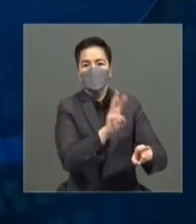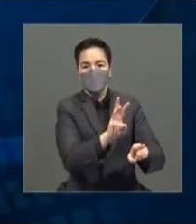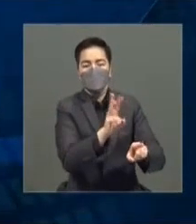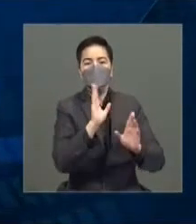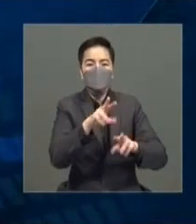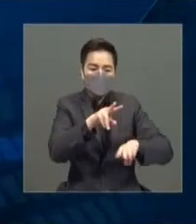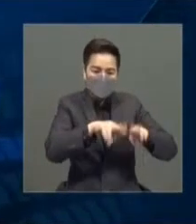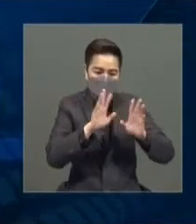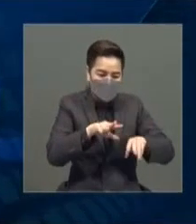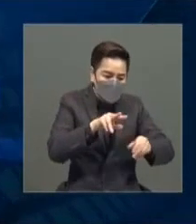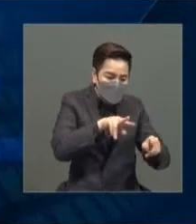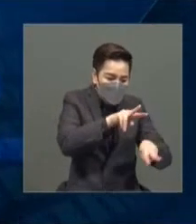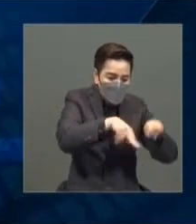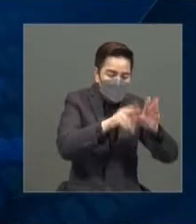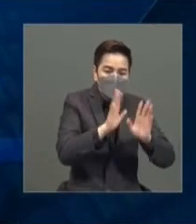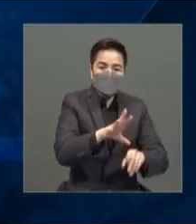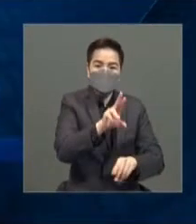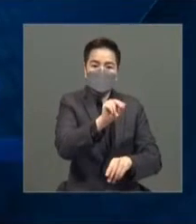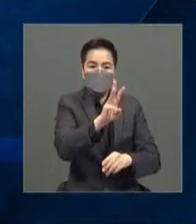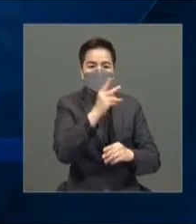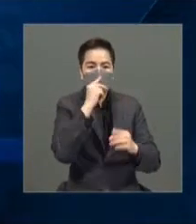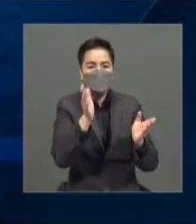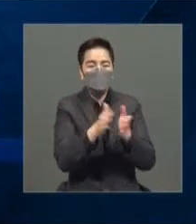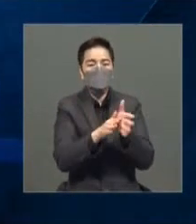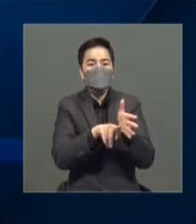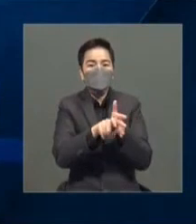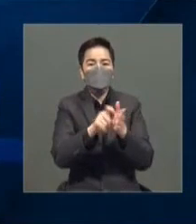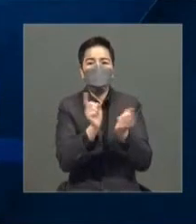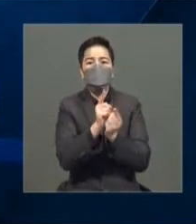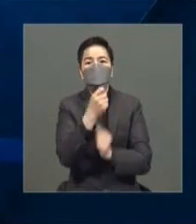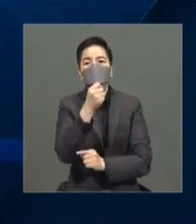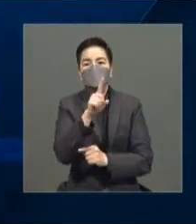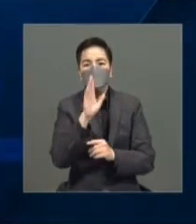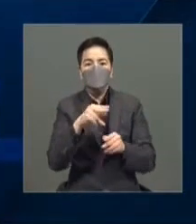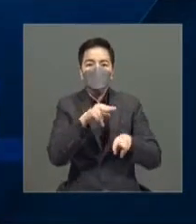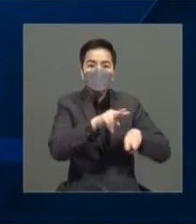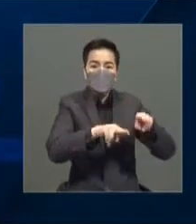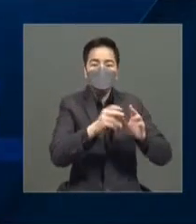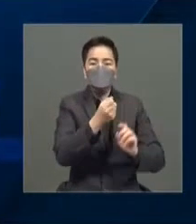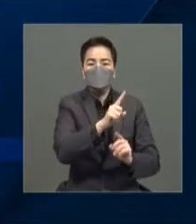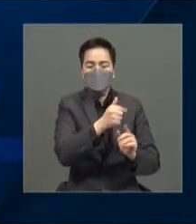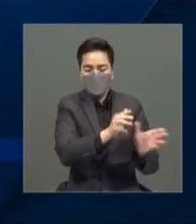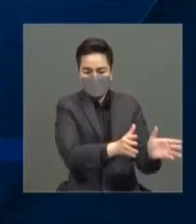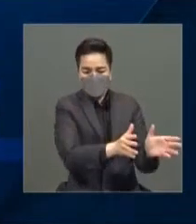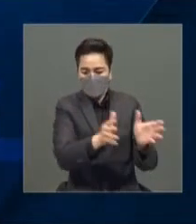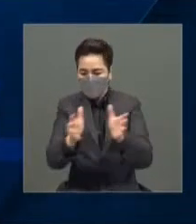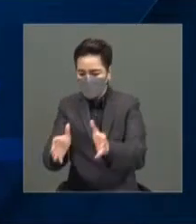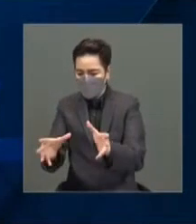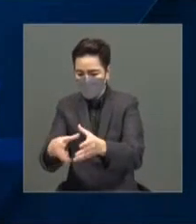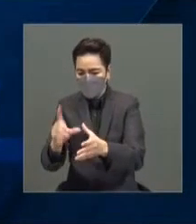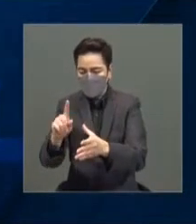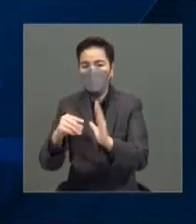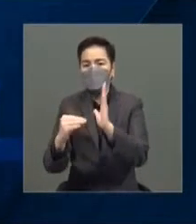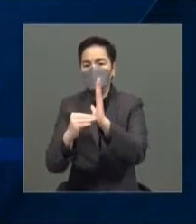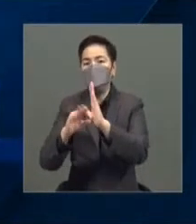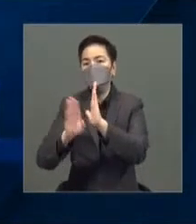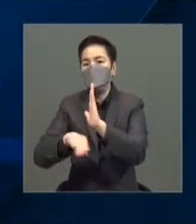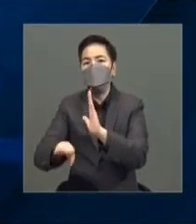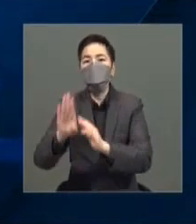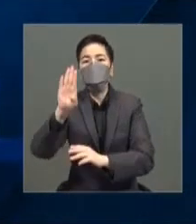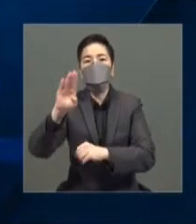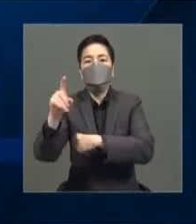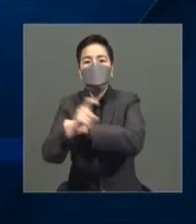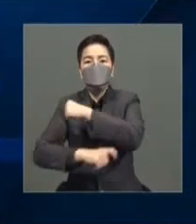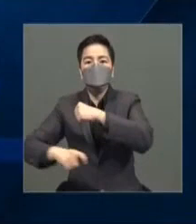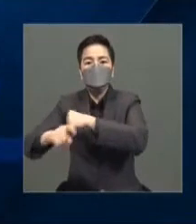มีผู้ดูแลอีก36คนก็พบเชื้อไป11คนนะคะอีกคลัสเตอร์หนึ่งเป็นกรุงเทพใต้นะคะบางน